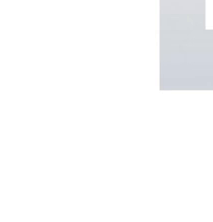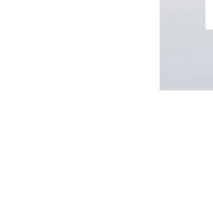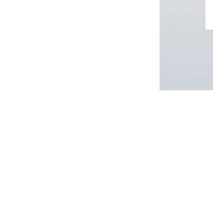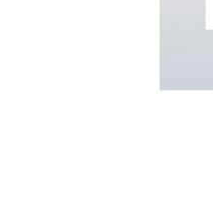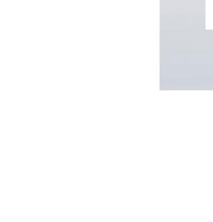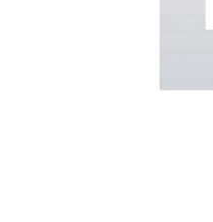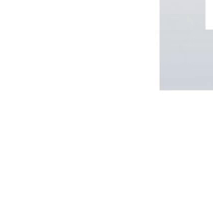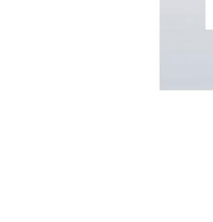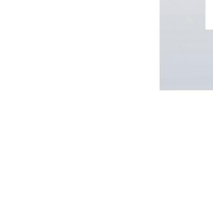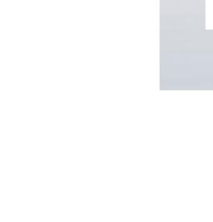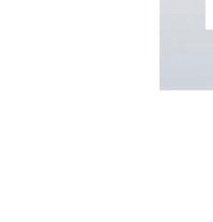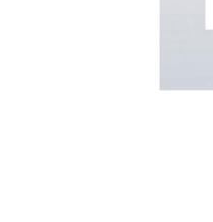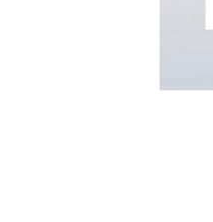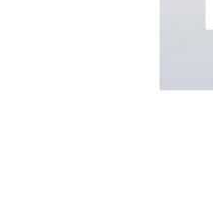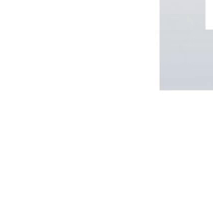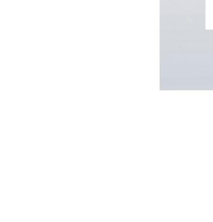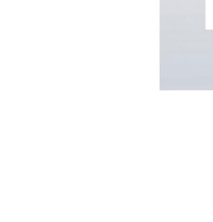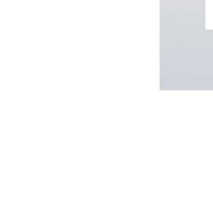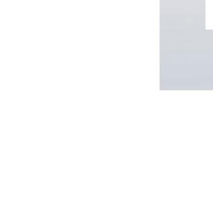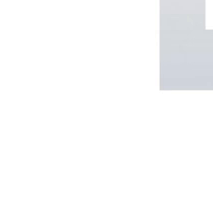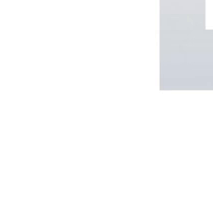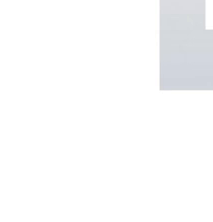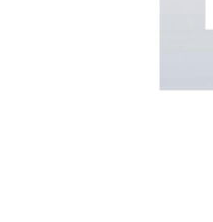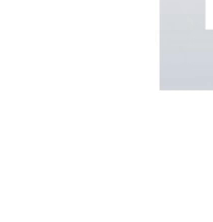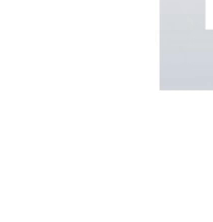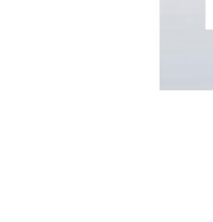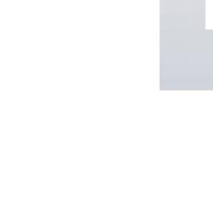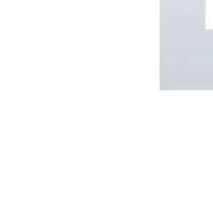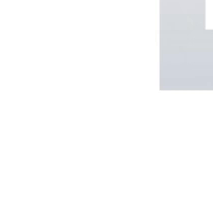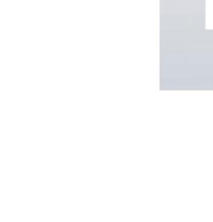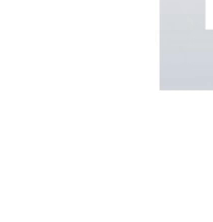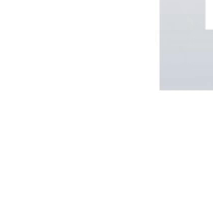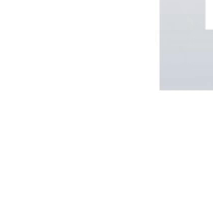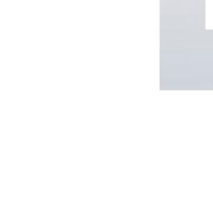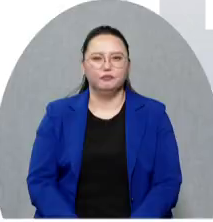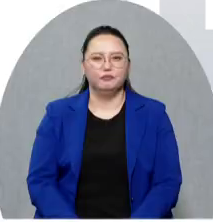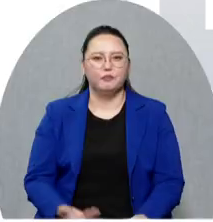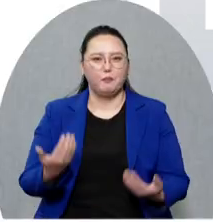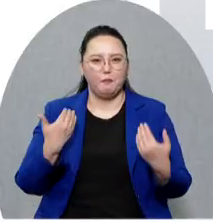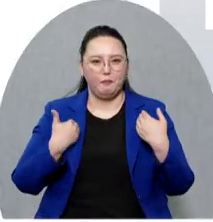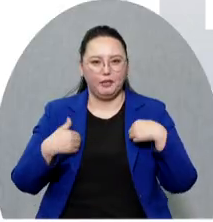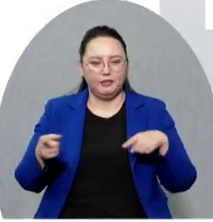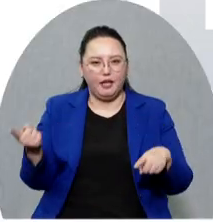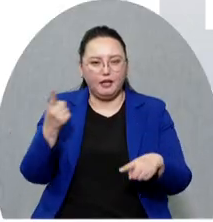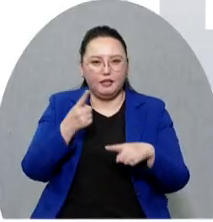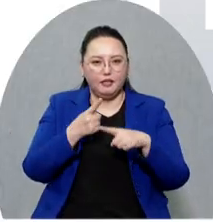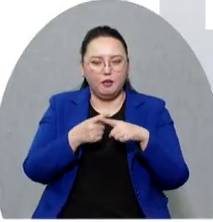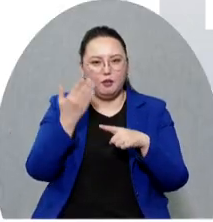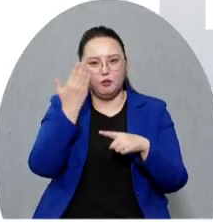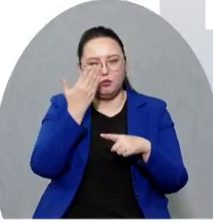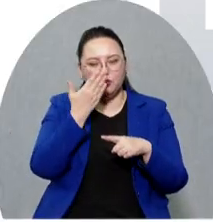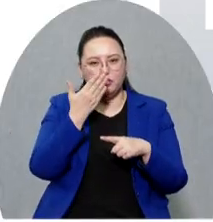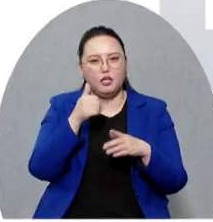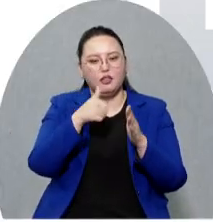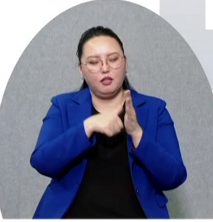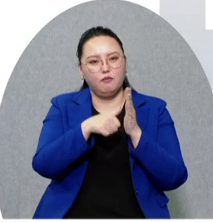жилээр өвлөгдөн ирсэн мэрэгэн ардын захаас болно. За багш нь дахиад нэг уншия. Манай